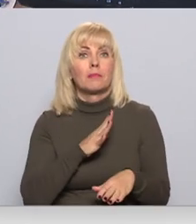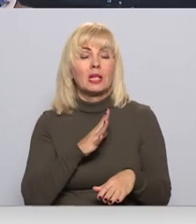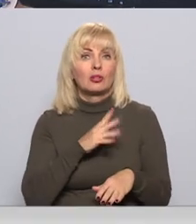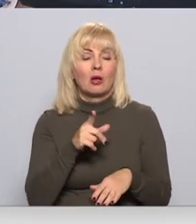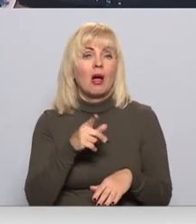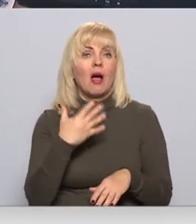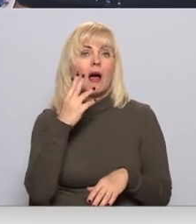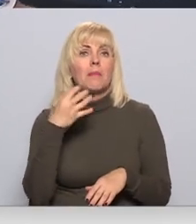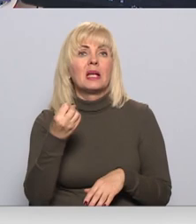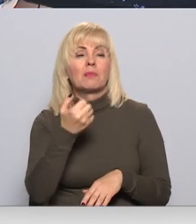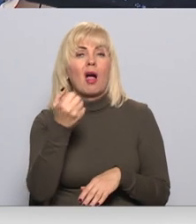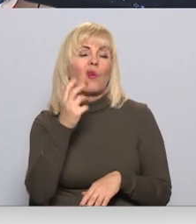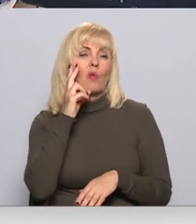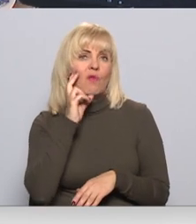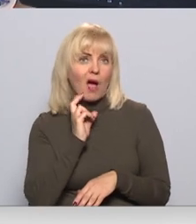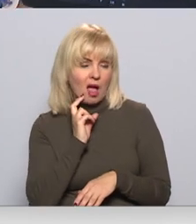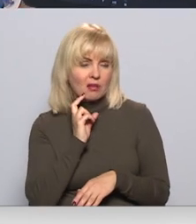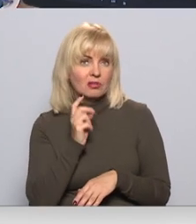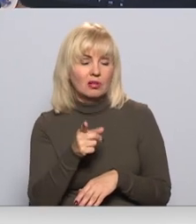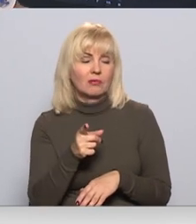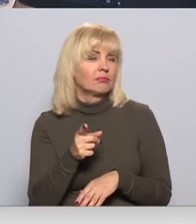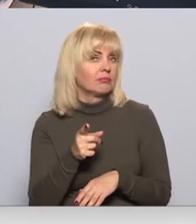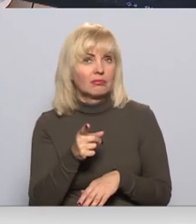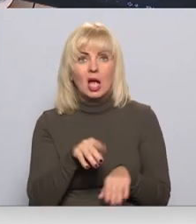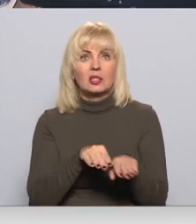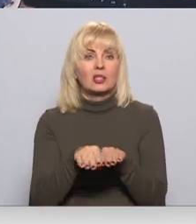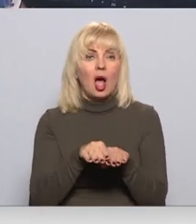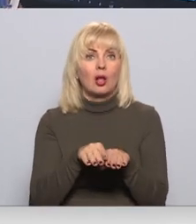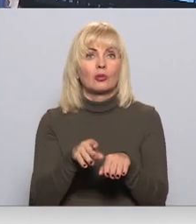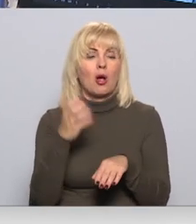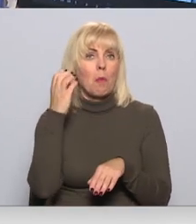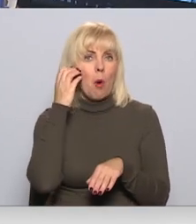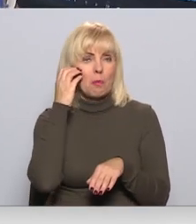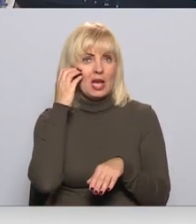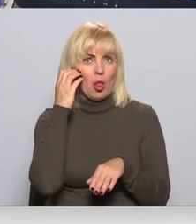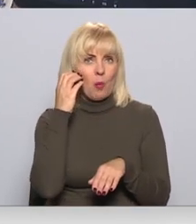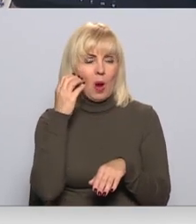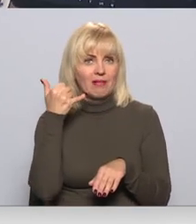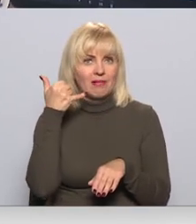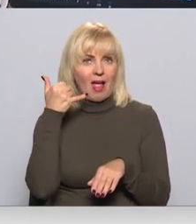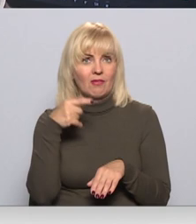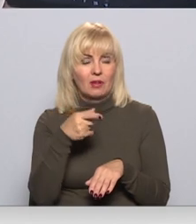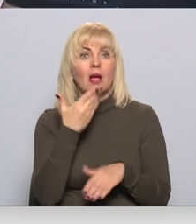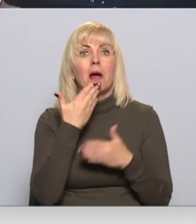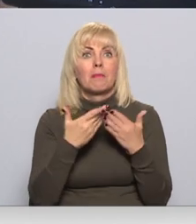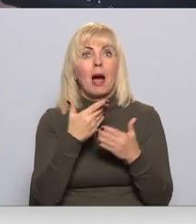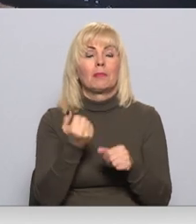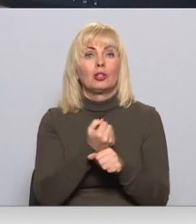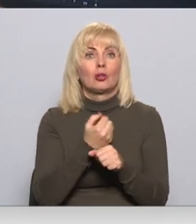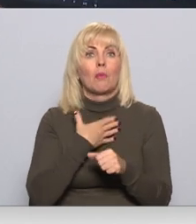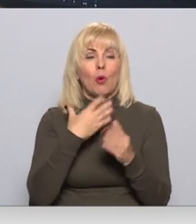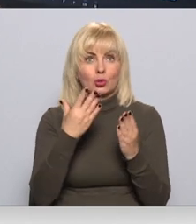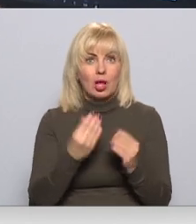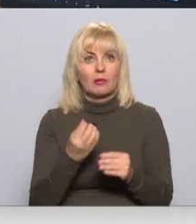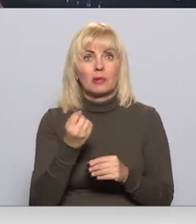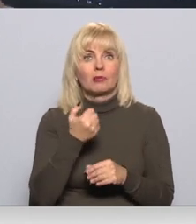vismaz 15 gada veca. Nu, tas jau salīdzinājums ar mobilo telefonu. Pamēģināt kaut ko izdarīt mūsdienās ar